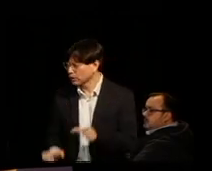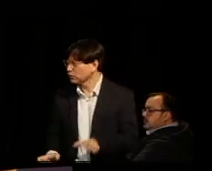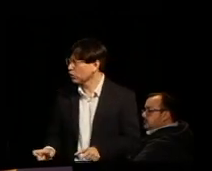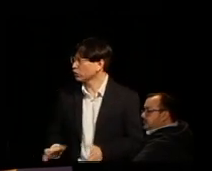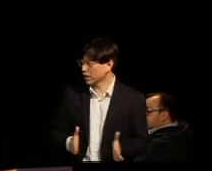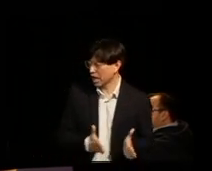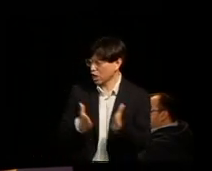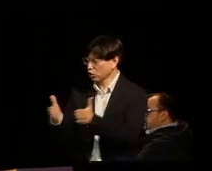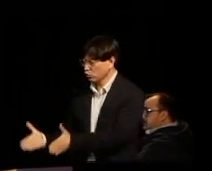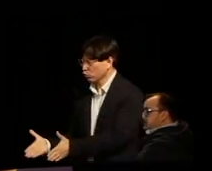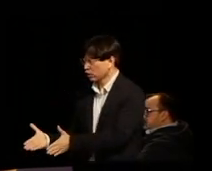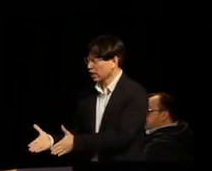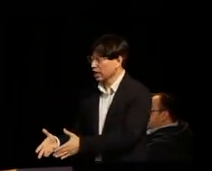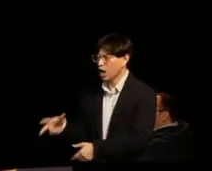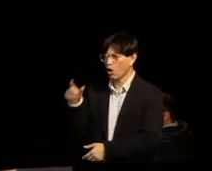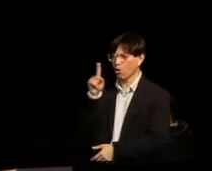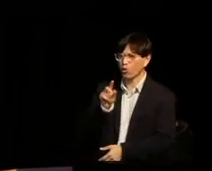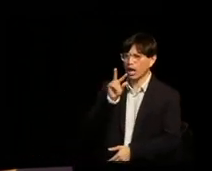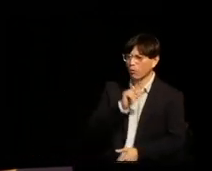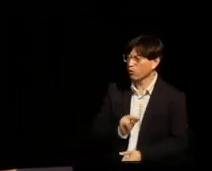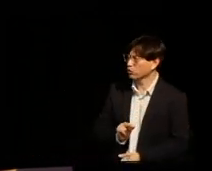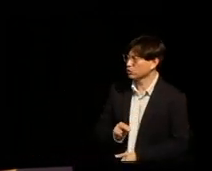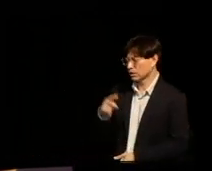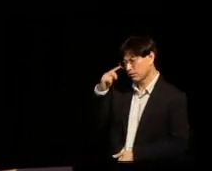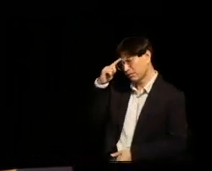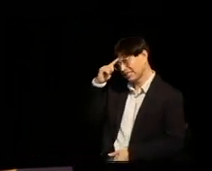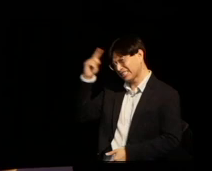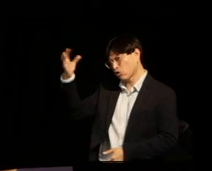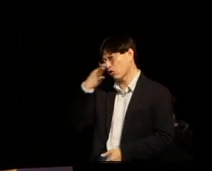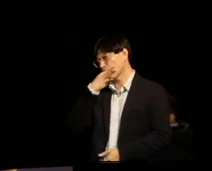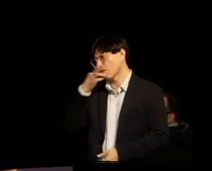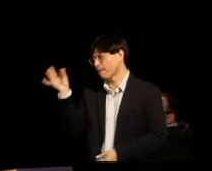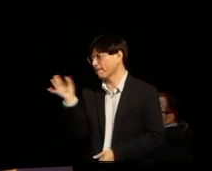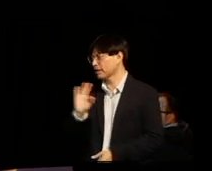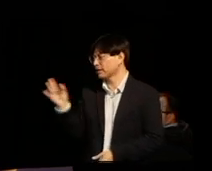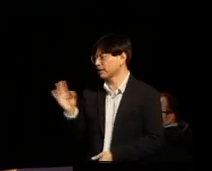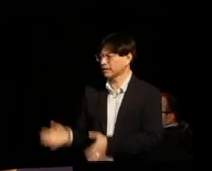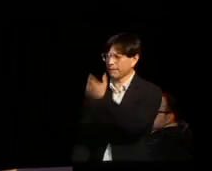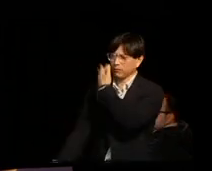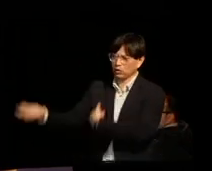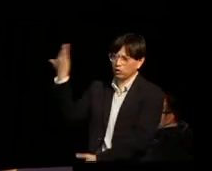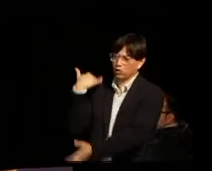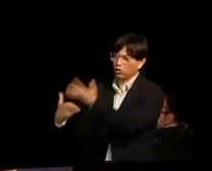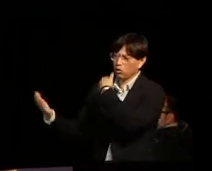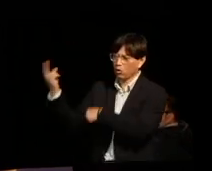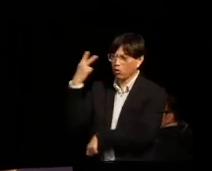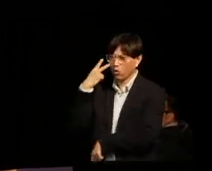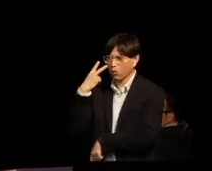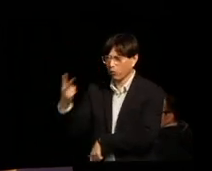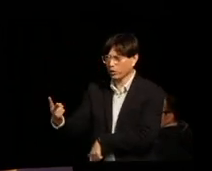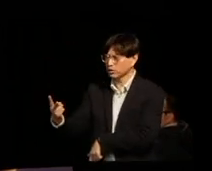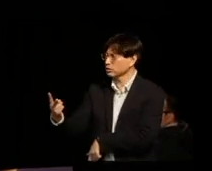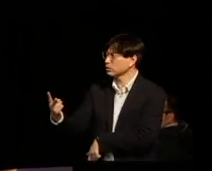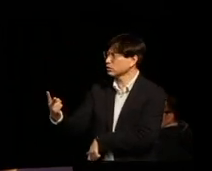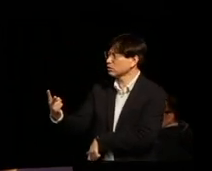un un un ruolo una voce mi ricordo per esempio bellissima eh qualche qualche anno fa ho visto un ho sentito